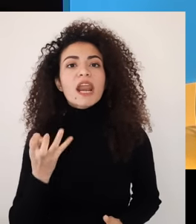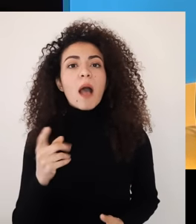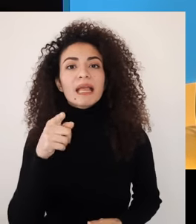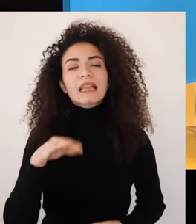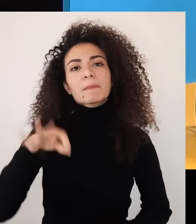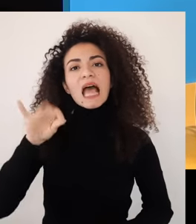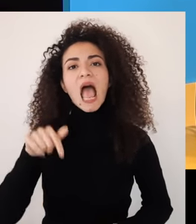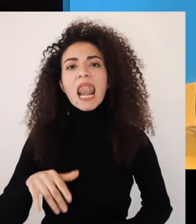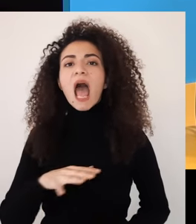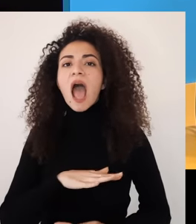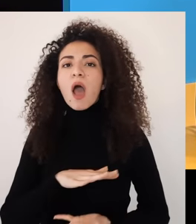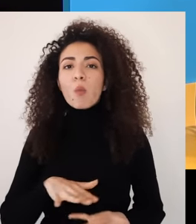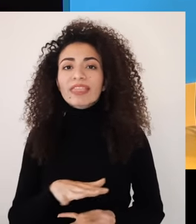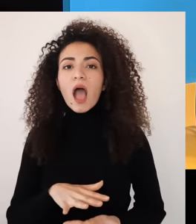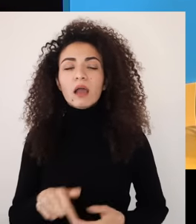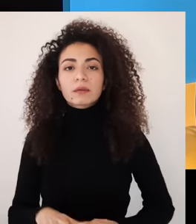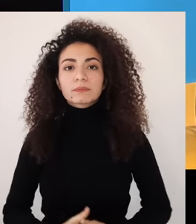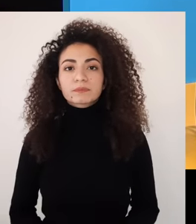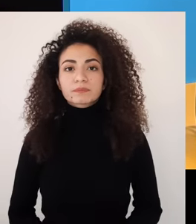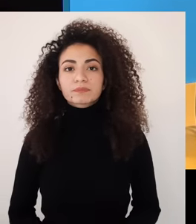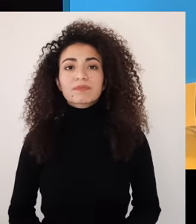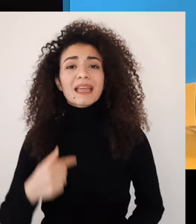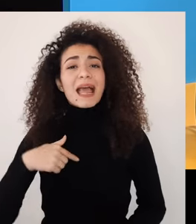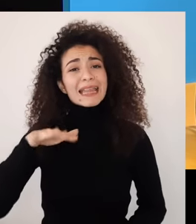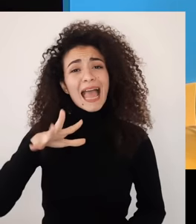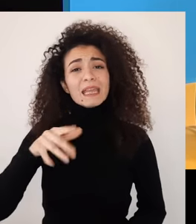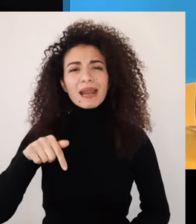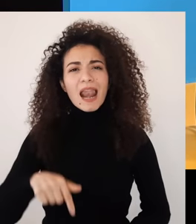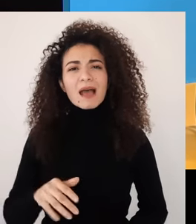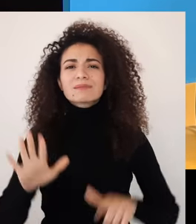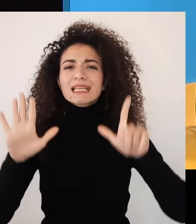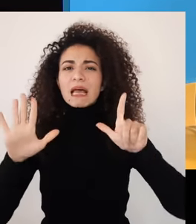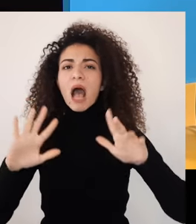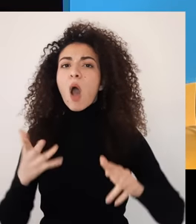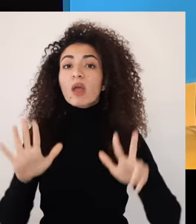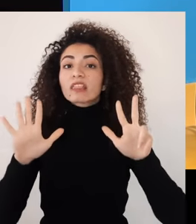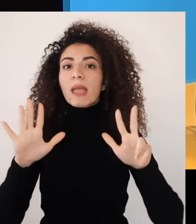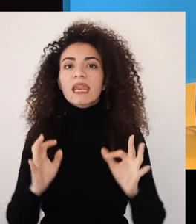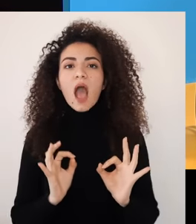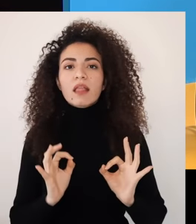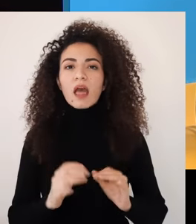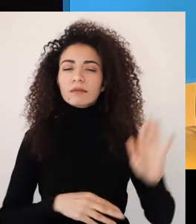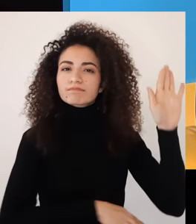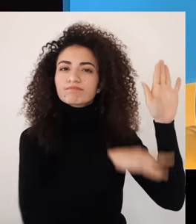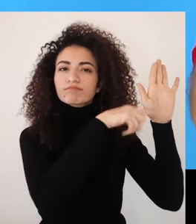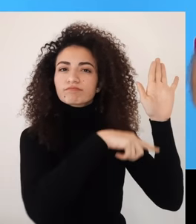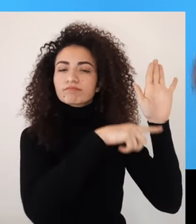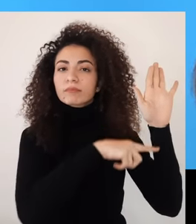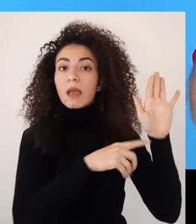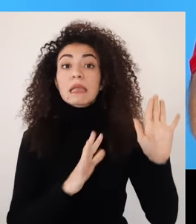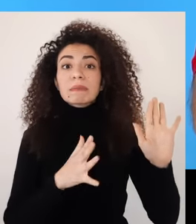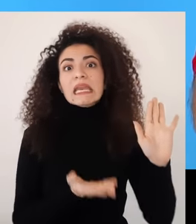شو الرقم يلي بتختاروه؟ حسب التقديرات نحن بالدرجة السابعة أو الثامنة من الخطورة لا بالأكتر